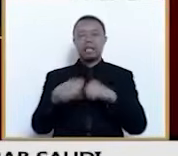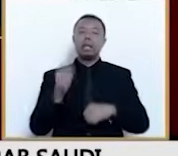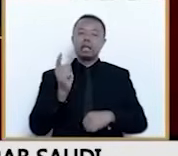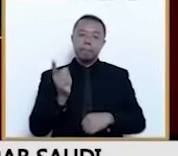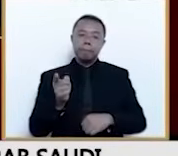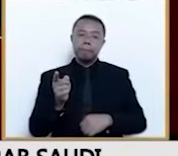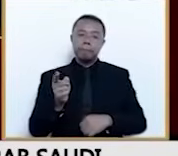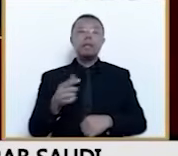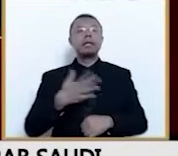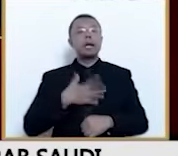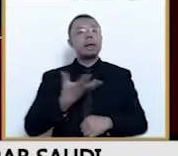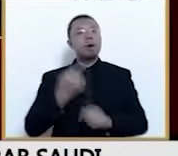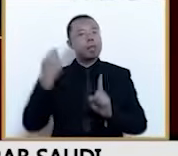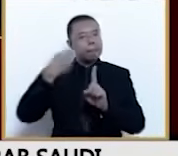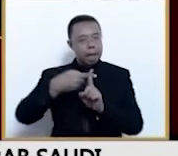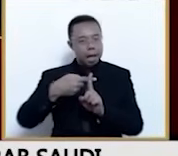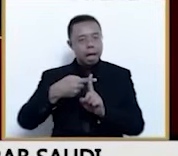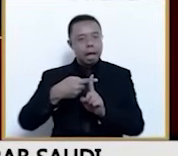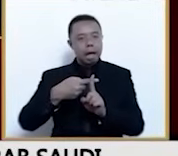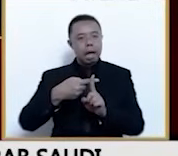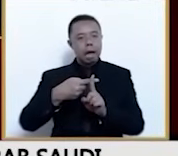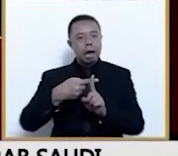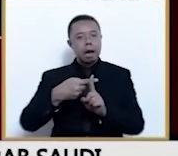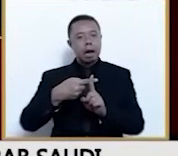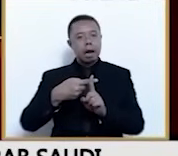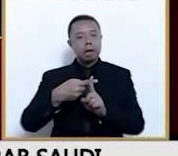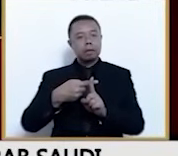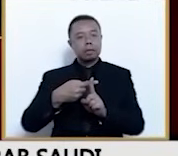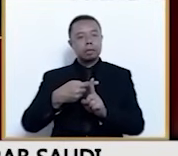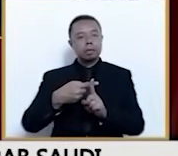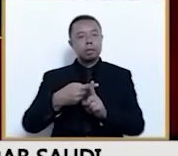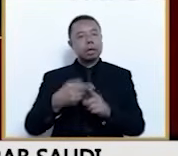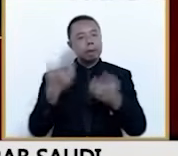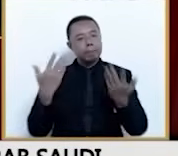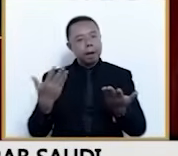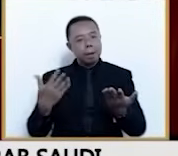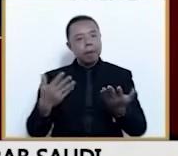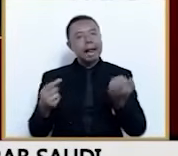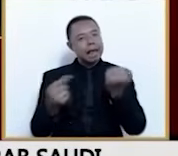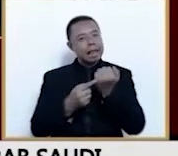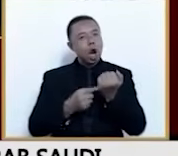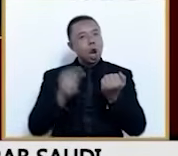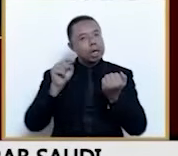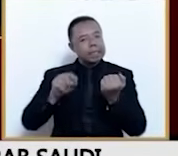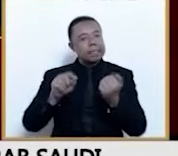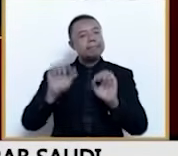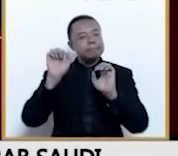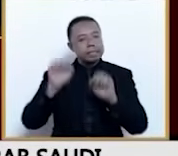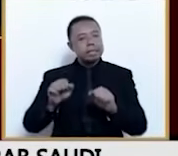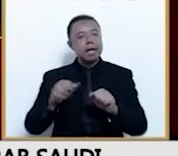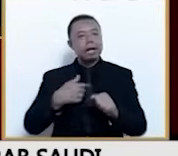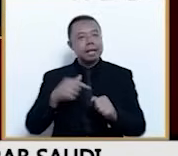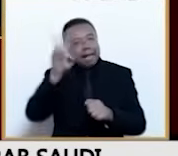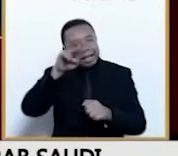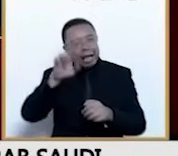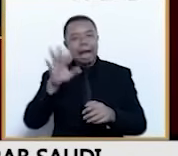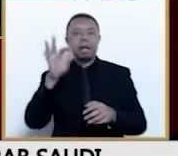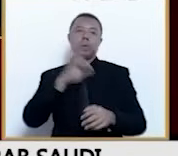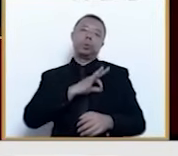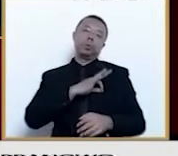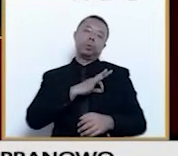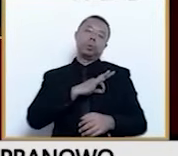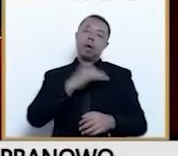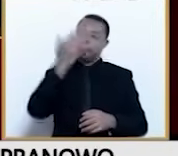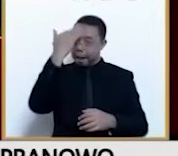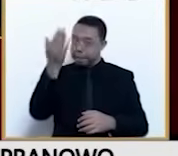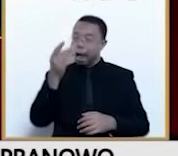Kemudian saya ingin menambahkan yaitu bagaimana teknologi ini bisa dimanfaatkan ya.